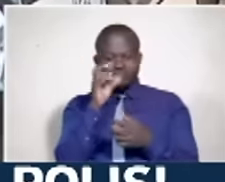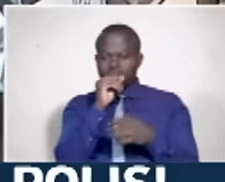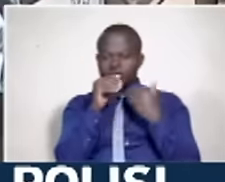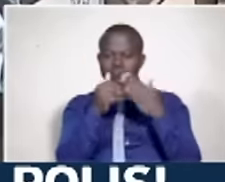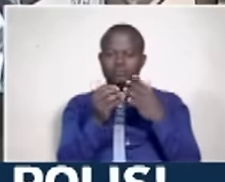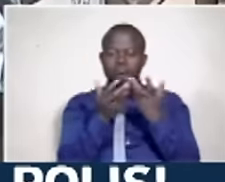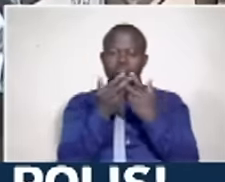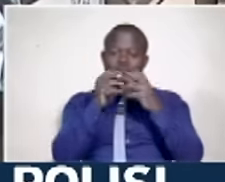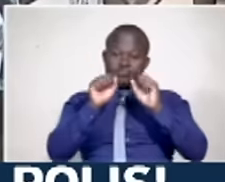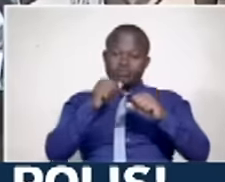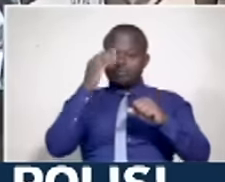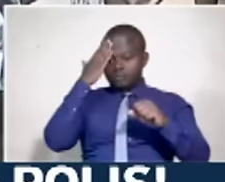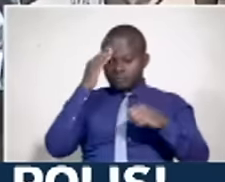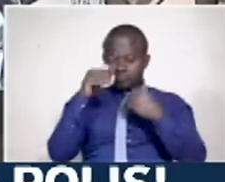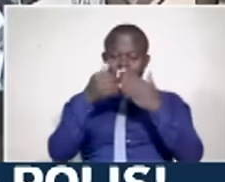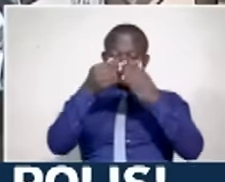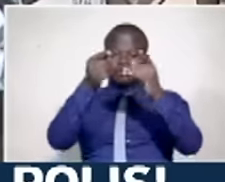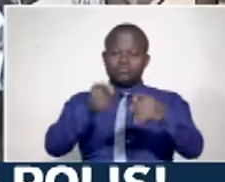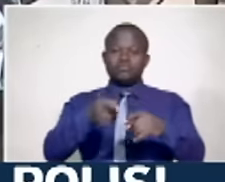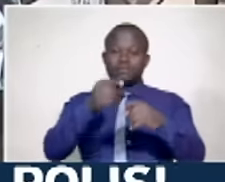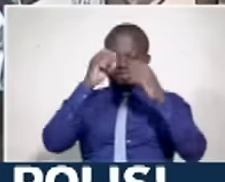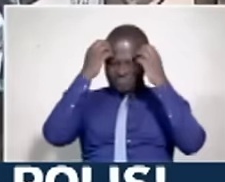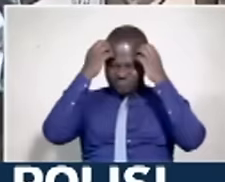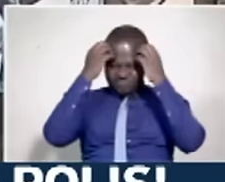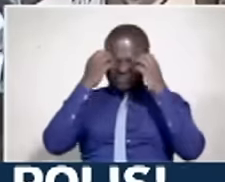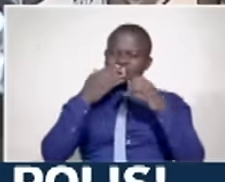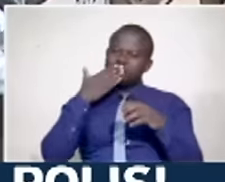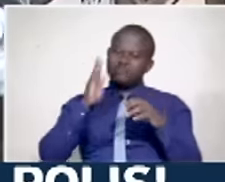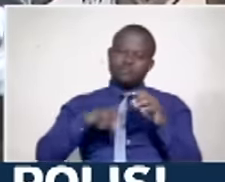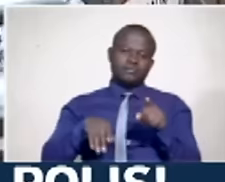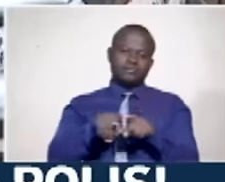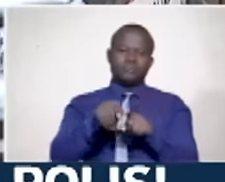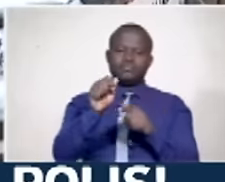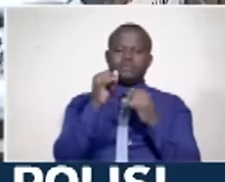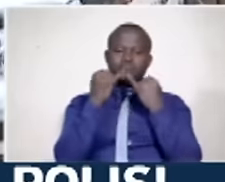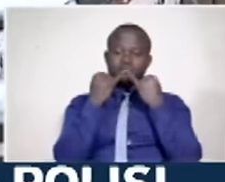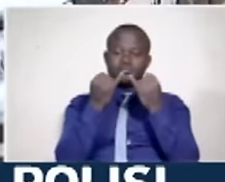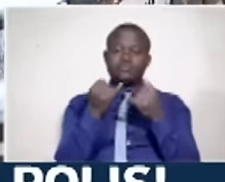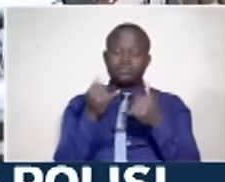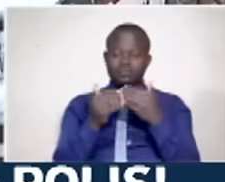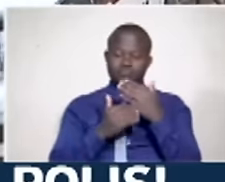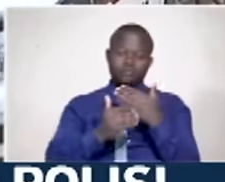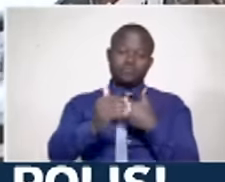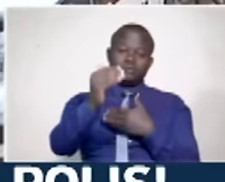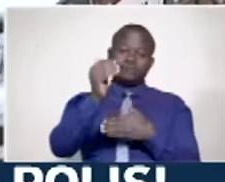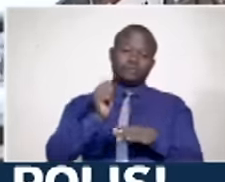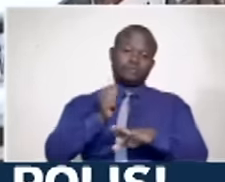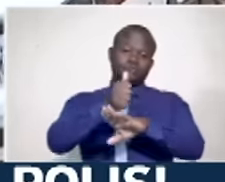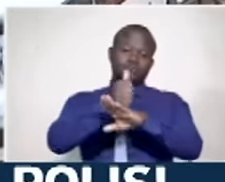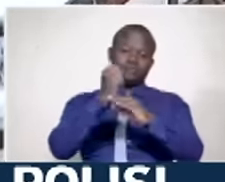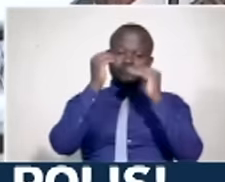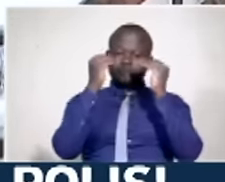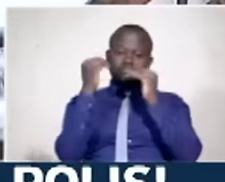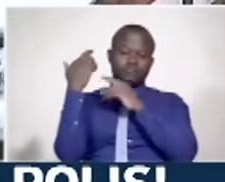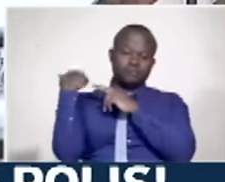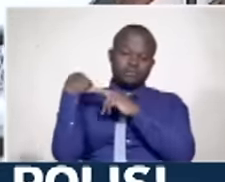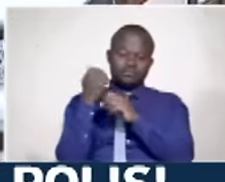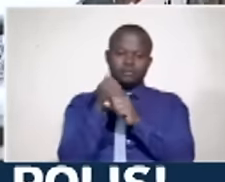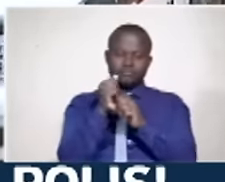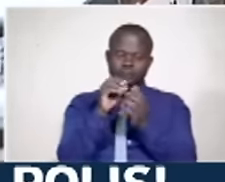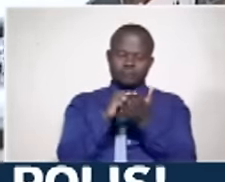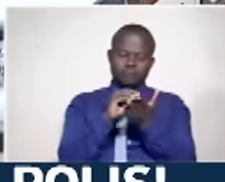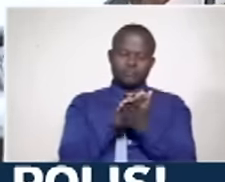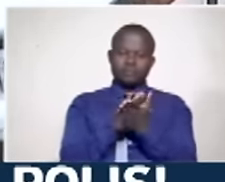guhuza abashobora kwa bamuzi ukarinda ukagera ku mugome nkuriya nkuko nawe yabibwiriye ngo rero tujye kumushyinze ngo zibishinzwe zikora dossier zikora